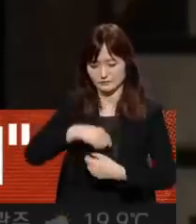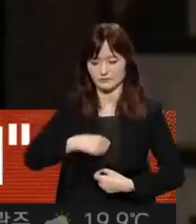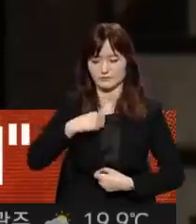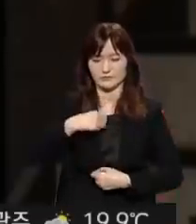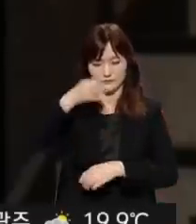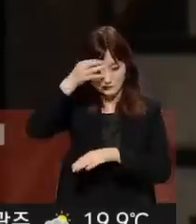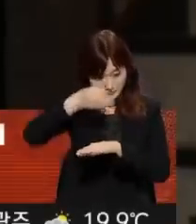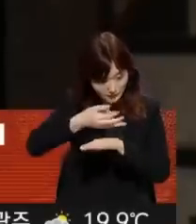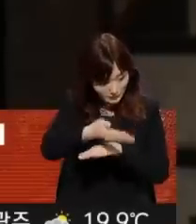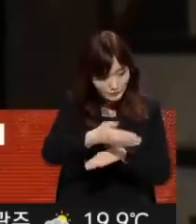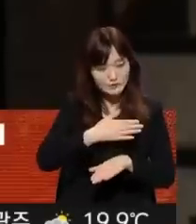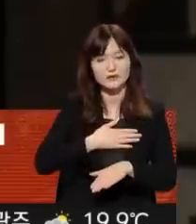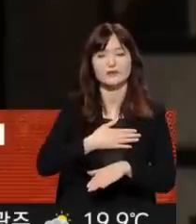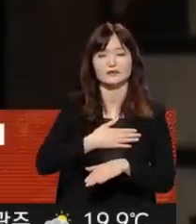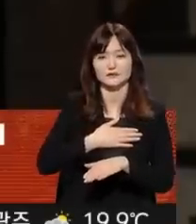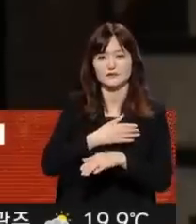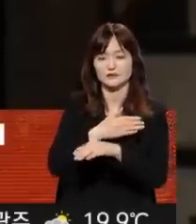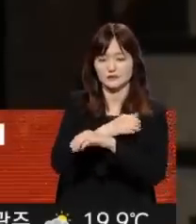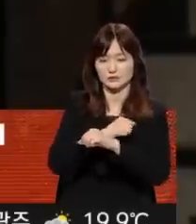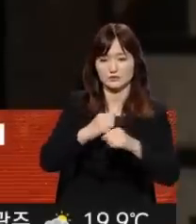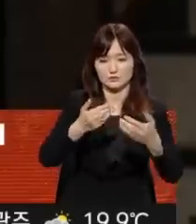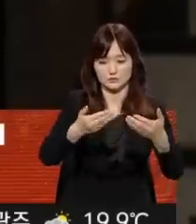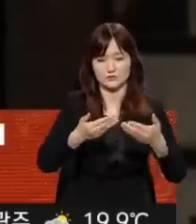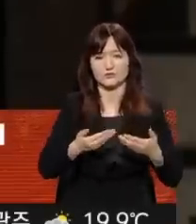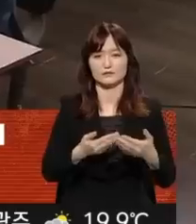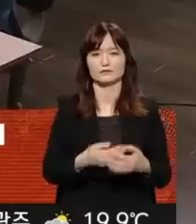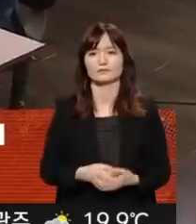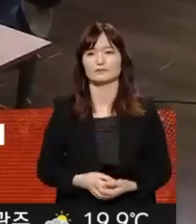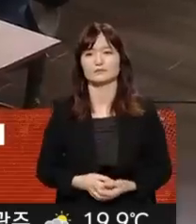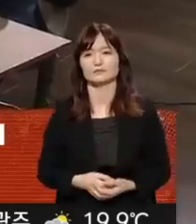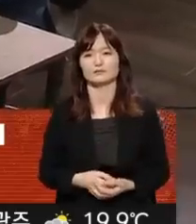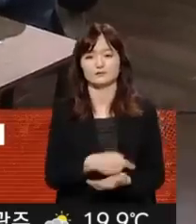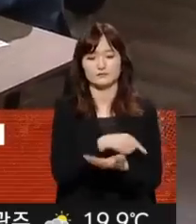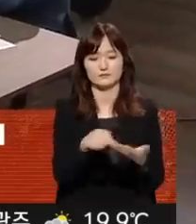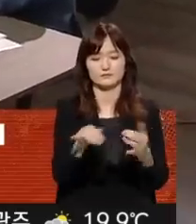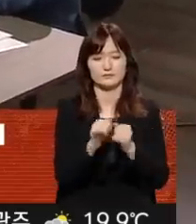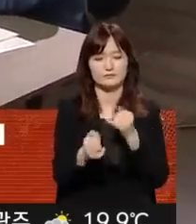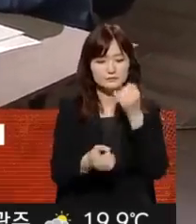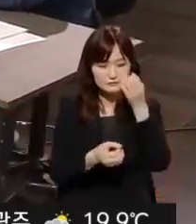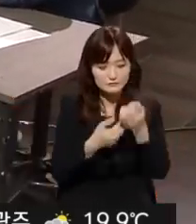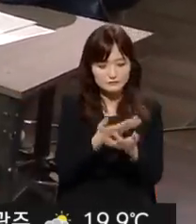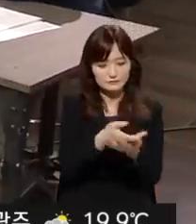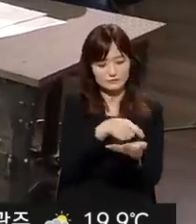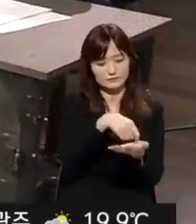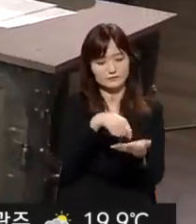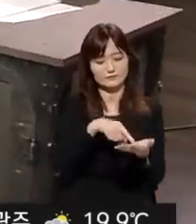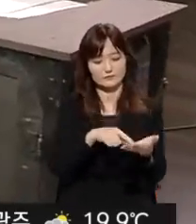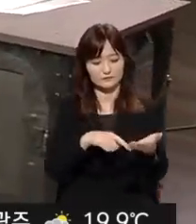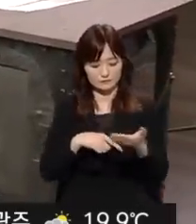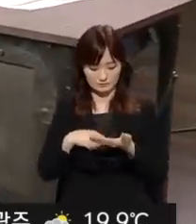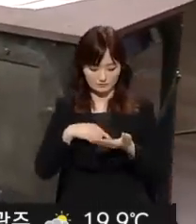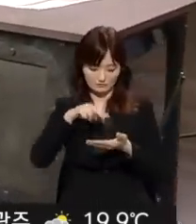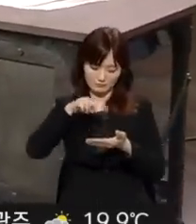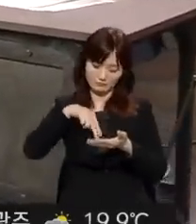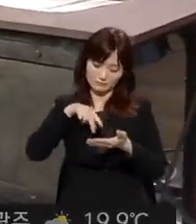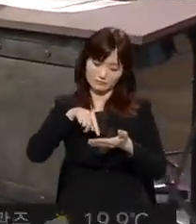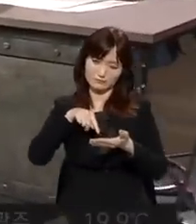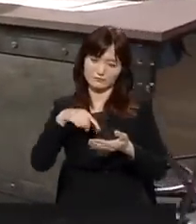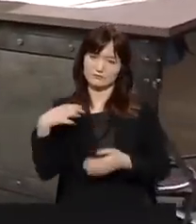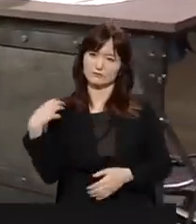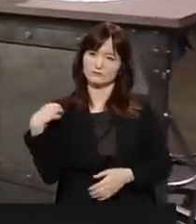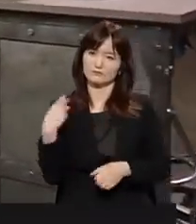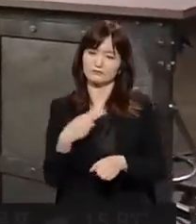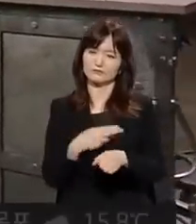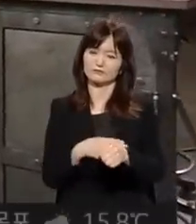깔끔하게 용서하겠다라고 얘기하고 있습니다 자 근데이 피해자 진술서를 저도 구해서 읽어봤는데 당시 담임